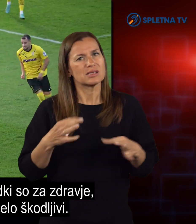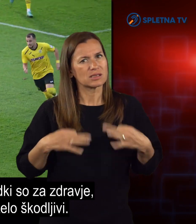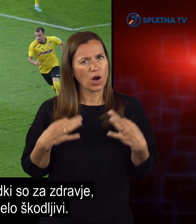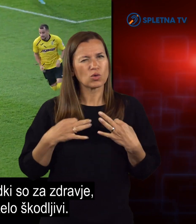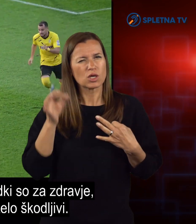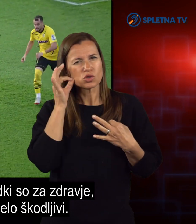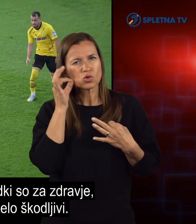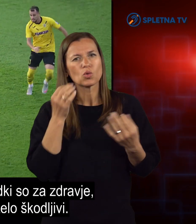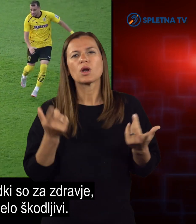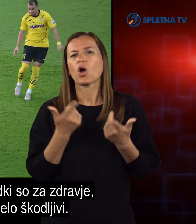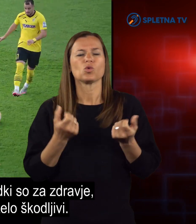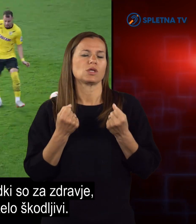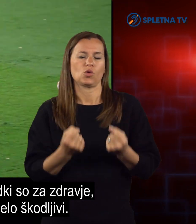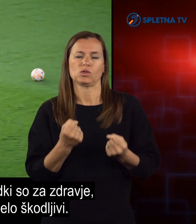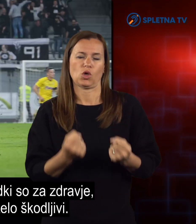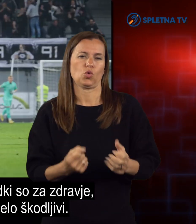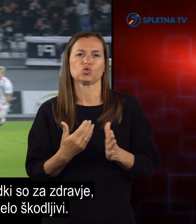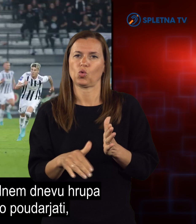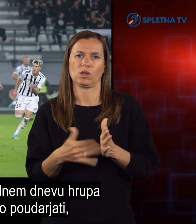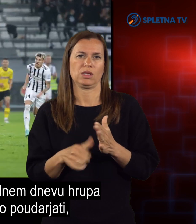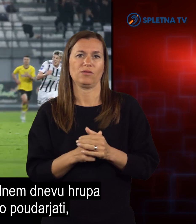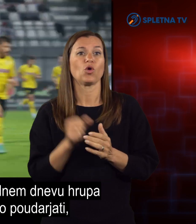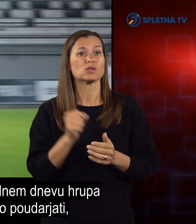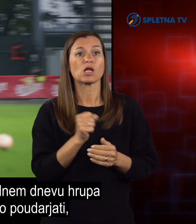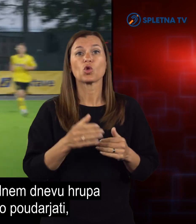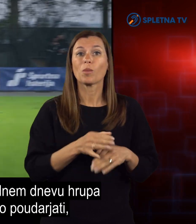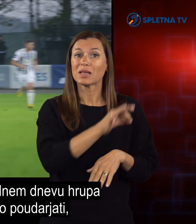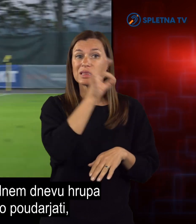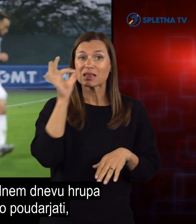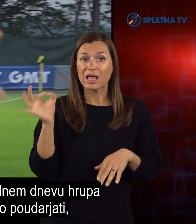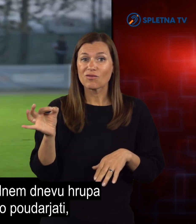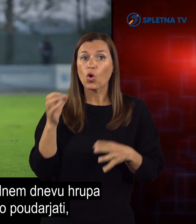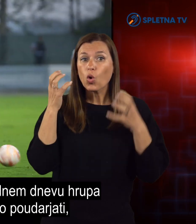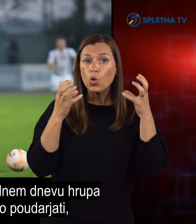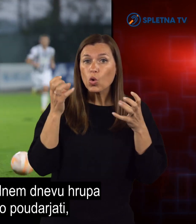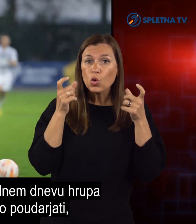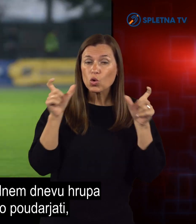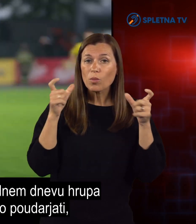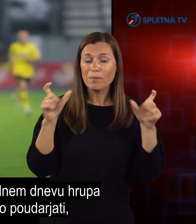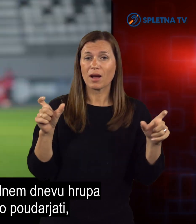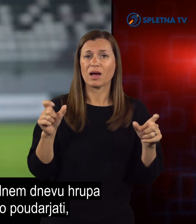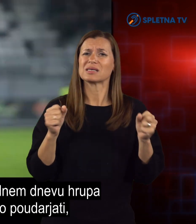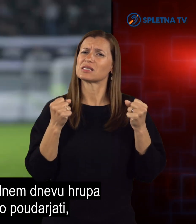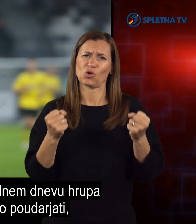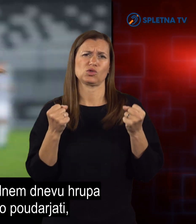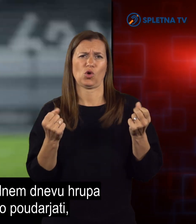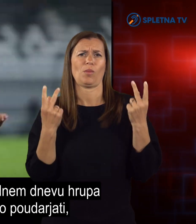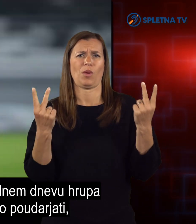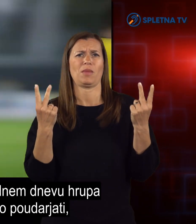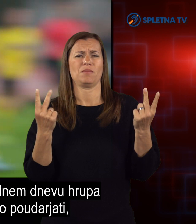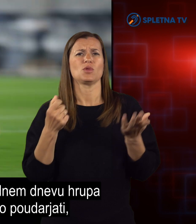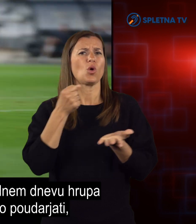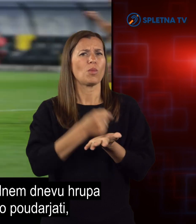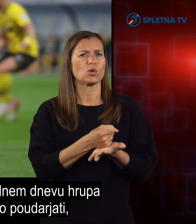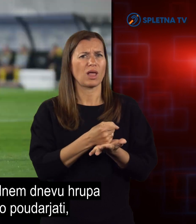sluh lahko zelo škodljivi. Zato je ob dnevu hrupa oziroma ob vseh teh zadevah zelo